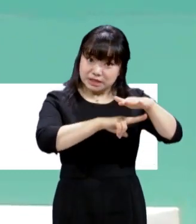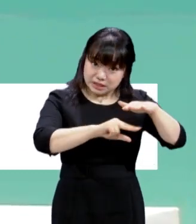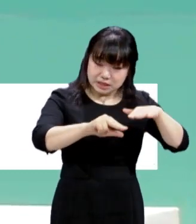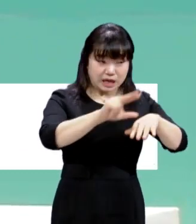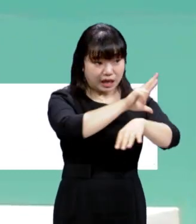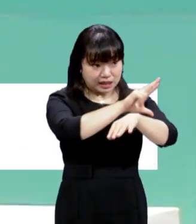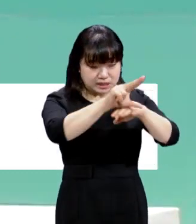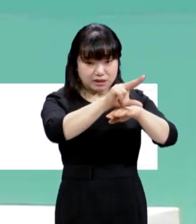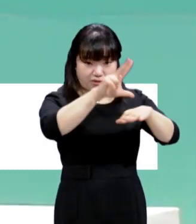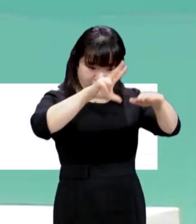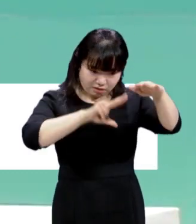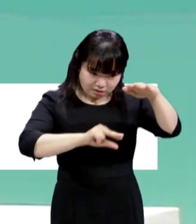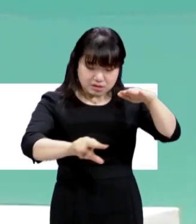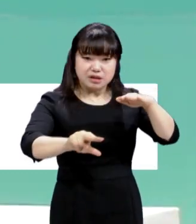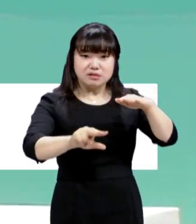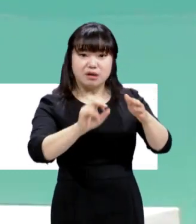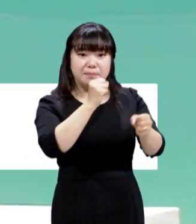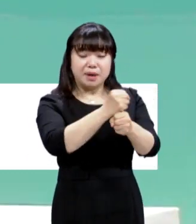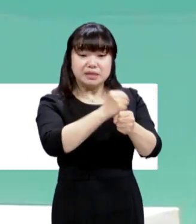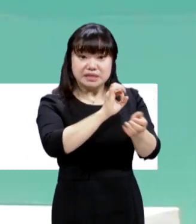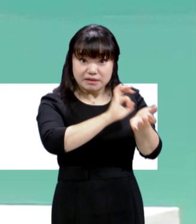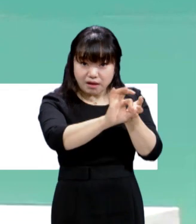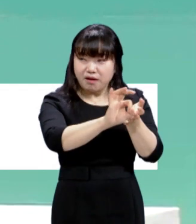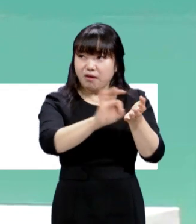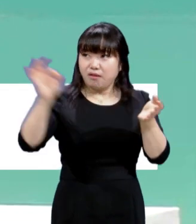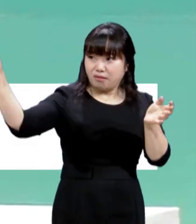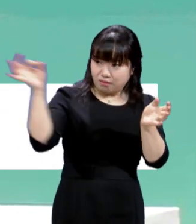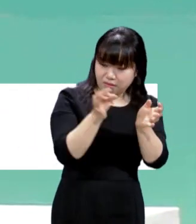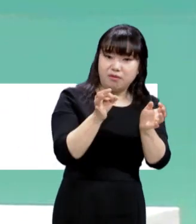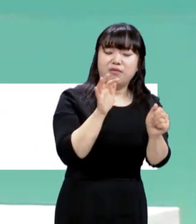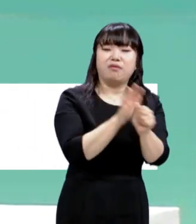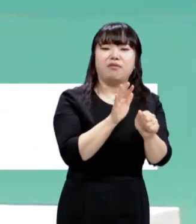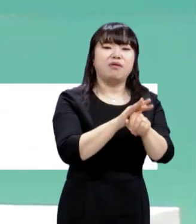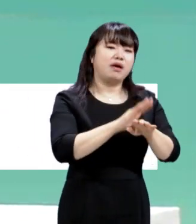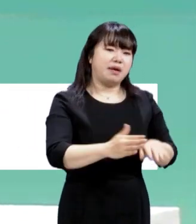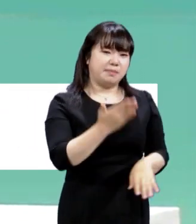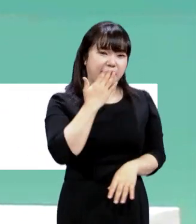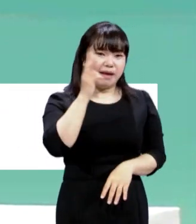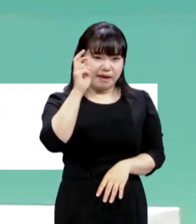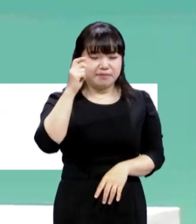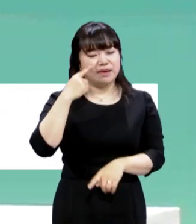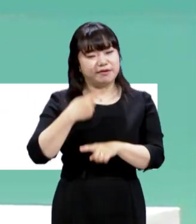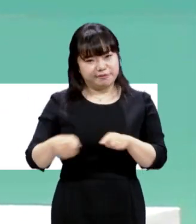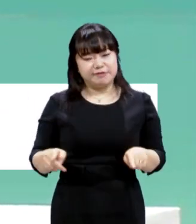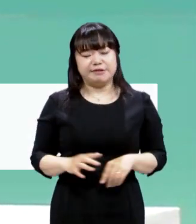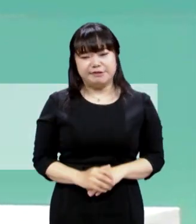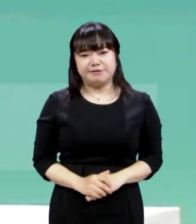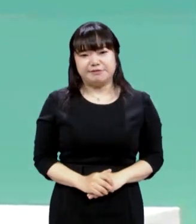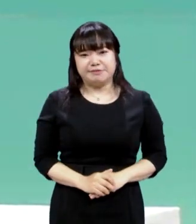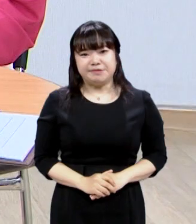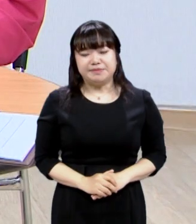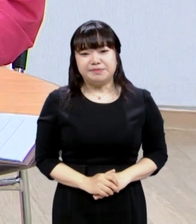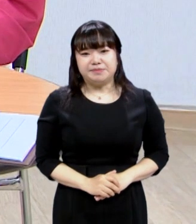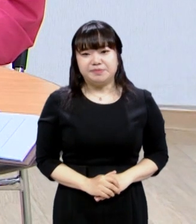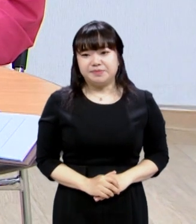어 이 비용이 지아 4p 용이 해소가 되리라고 보고요